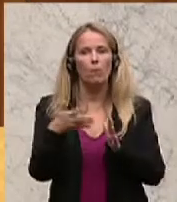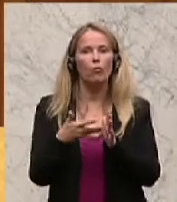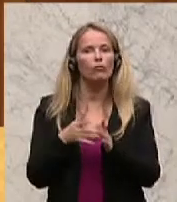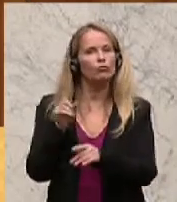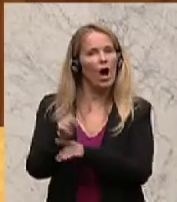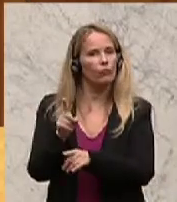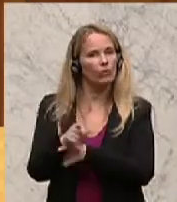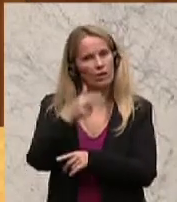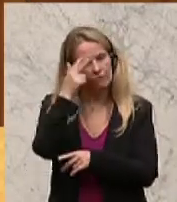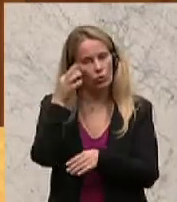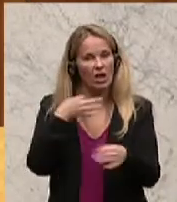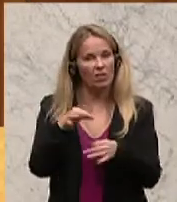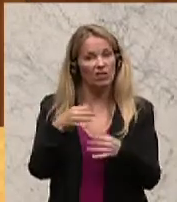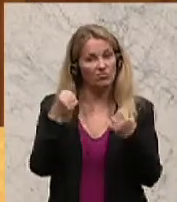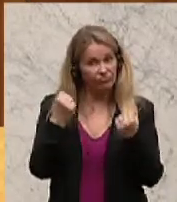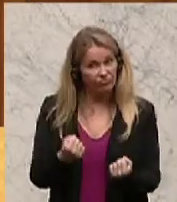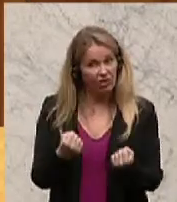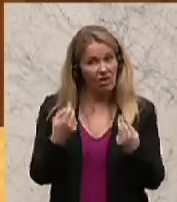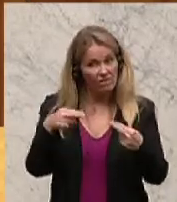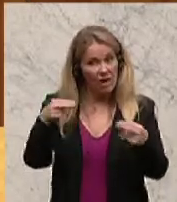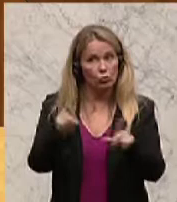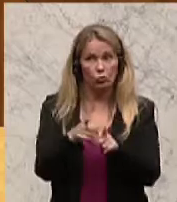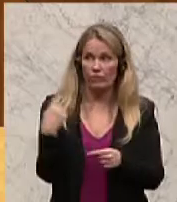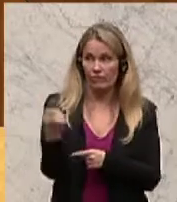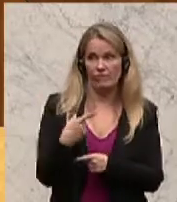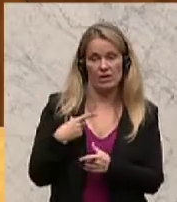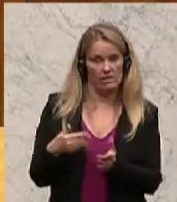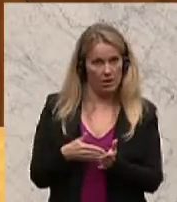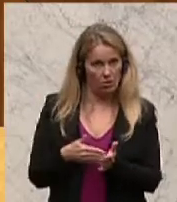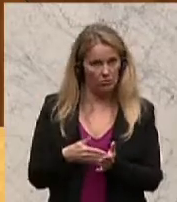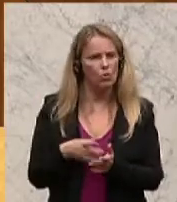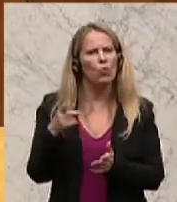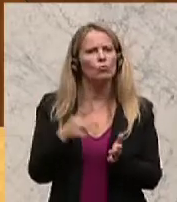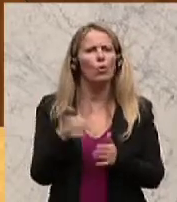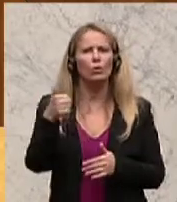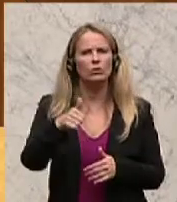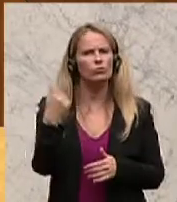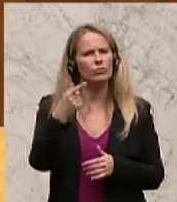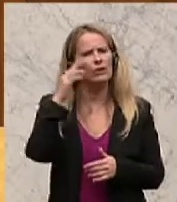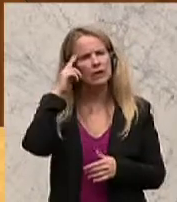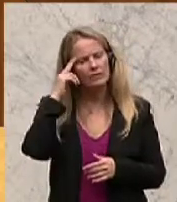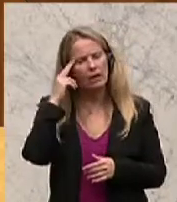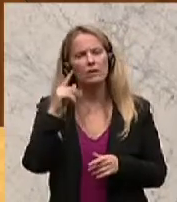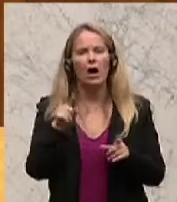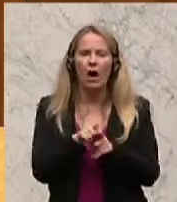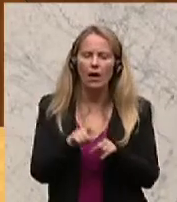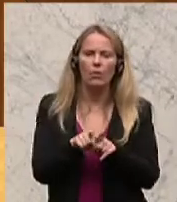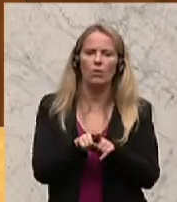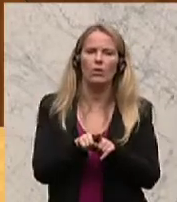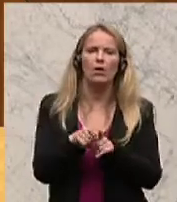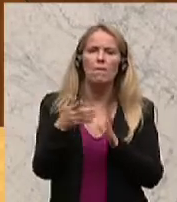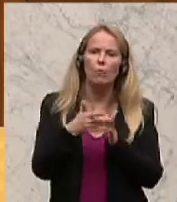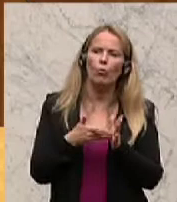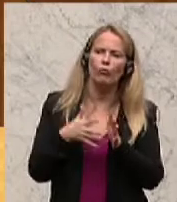so zu garantieren, wie wir es brauchen. Noch dazu, wo angedacht wird, ja auch die Prüfkompetenz